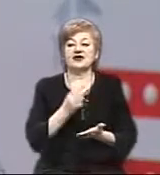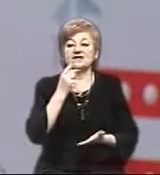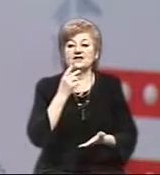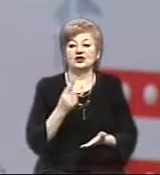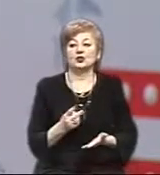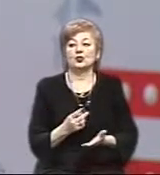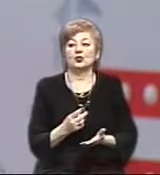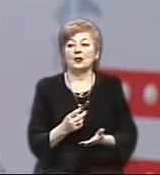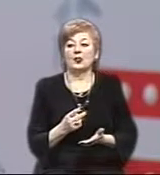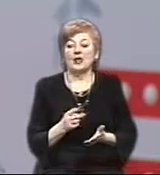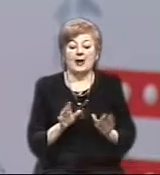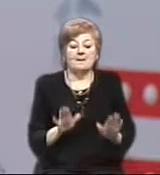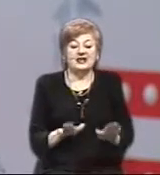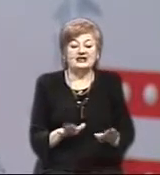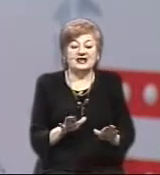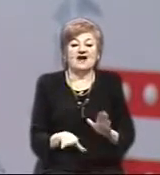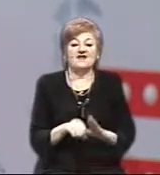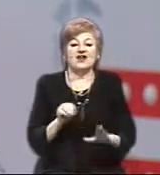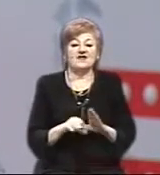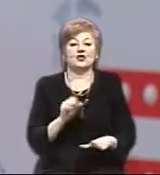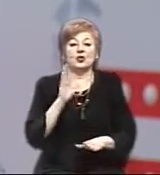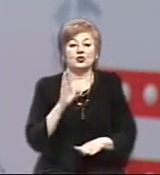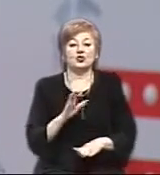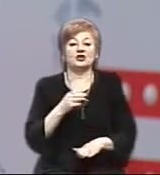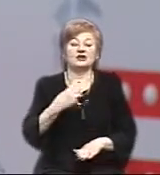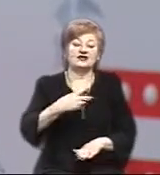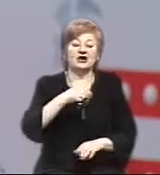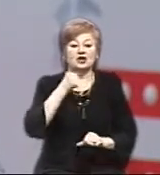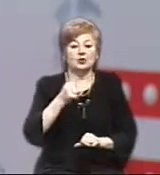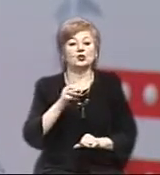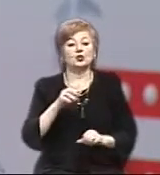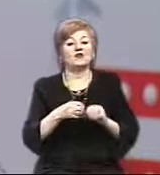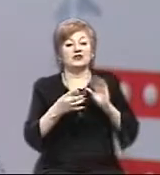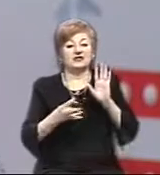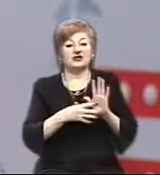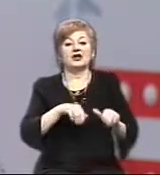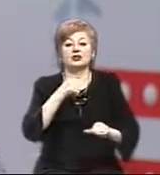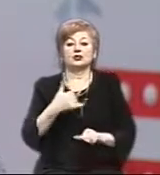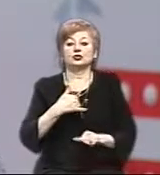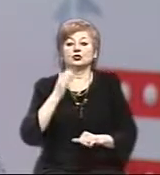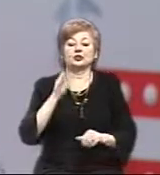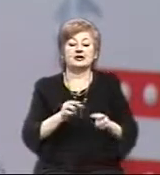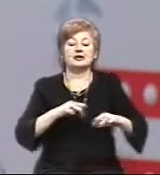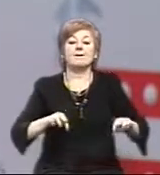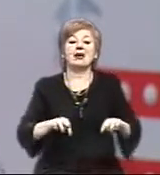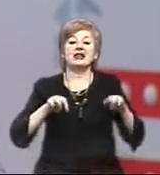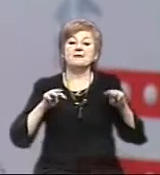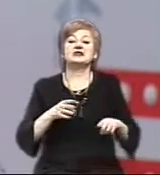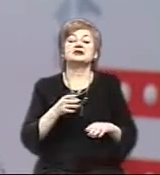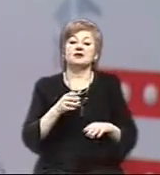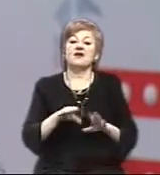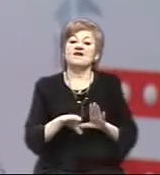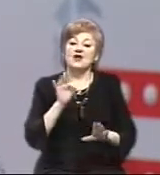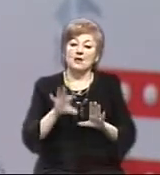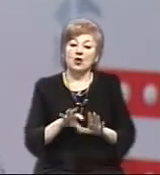на увазі місцеві вибори, які відбудуться у 2020 році, але і в 2019 році в нас будуть парламентські вибори, в